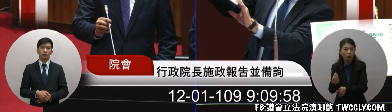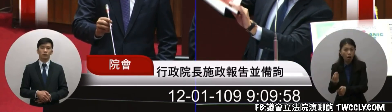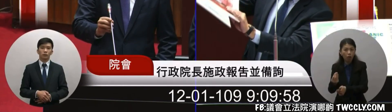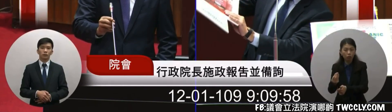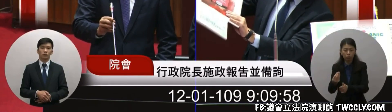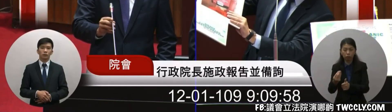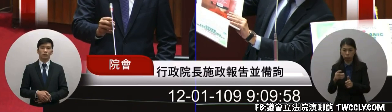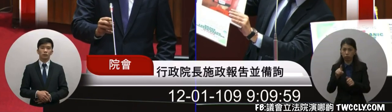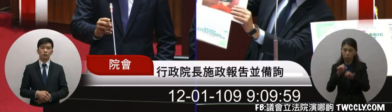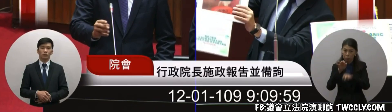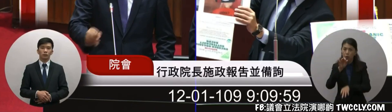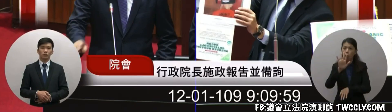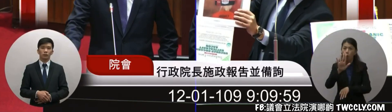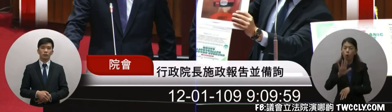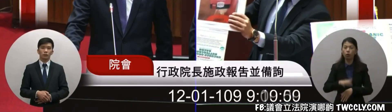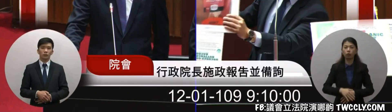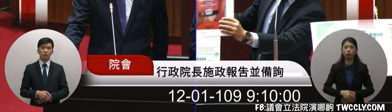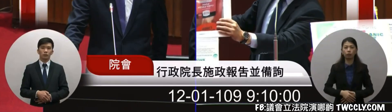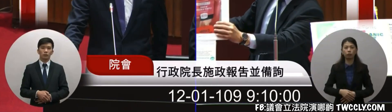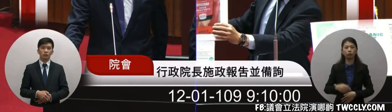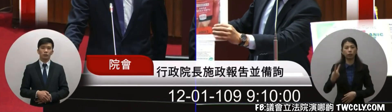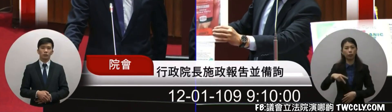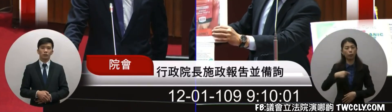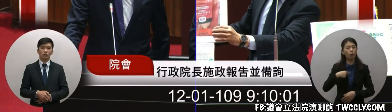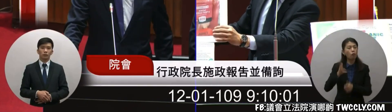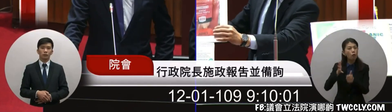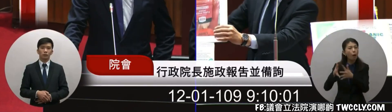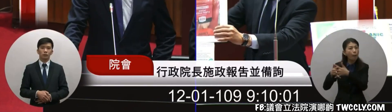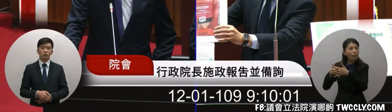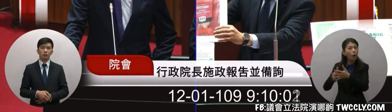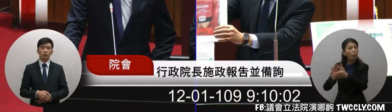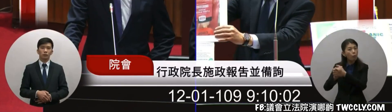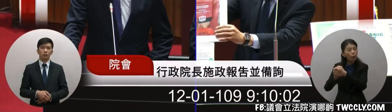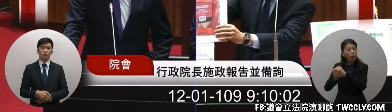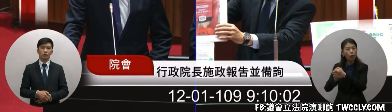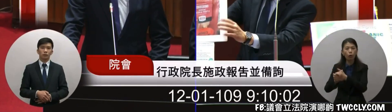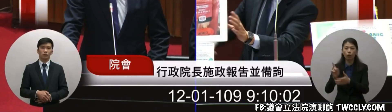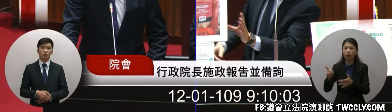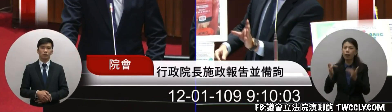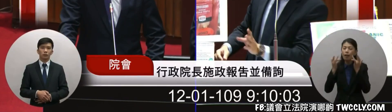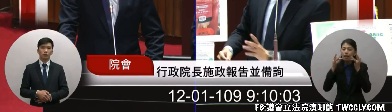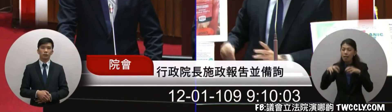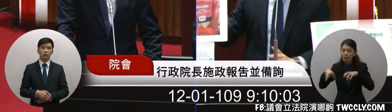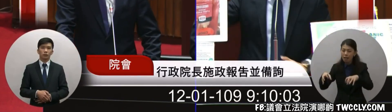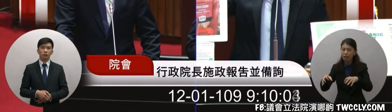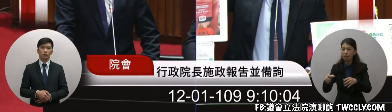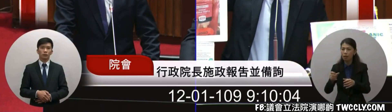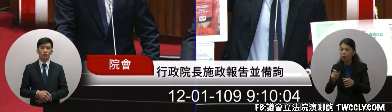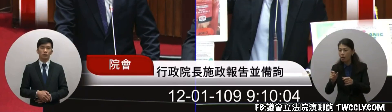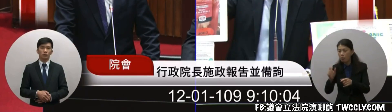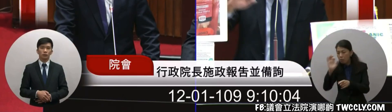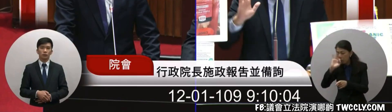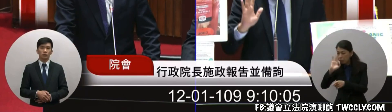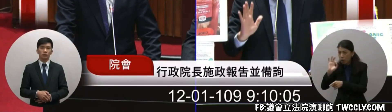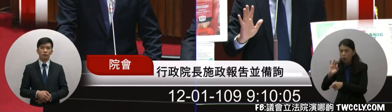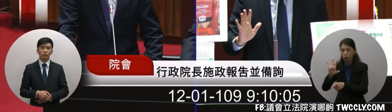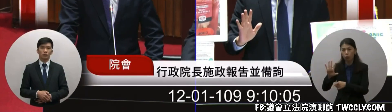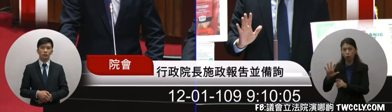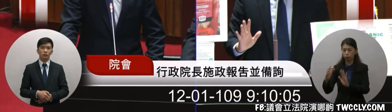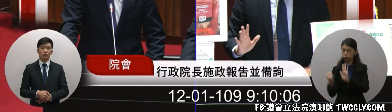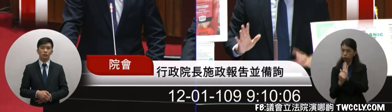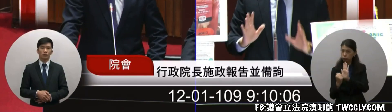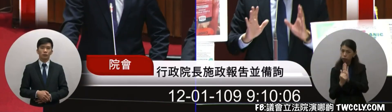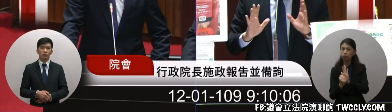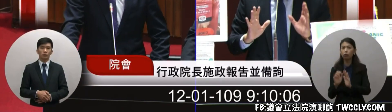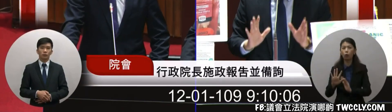别联络我们美国的朋友哈，去菜市场哦，去真的找，其实还是可以找到，并不是说找不